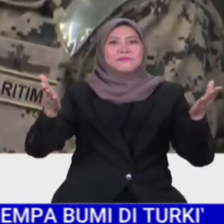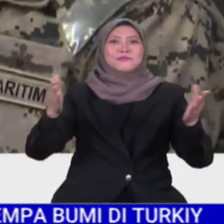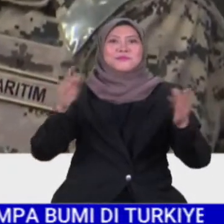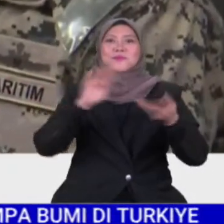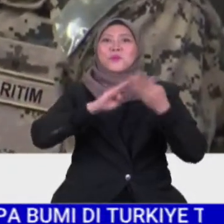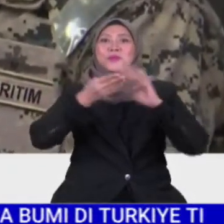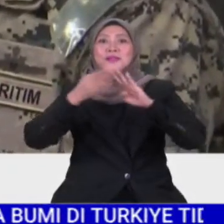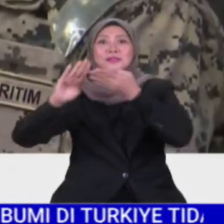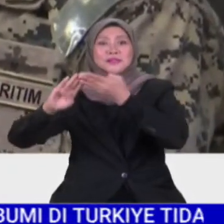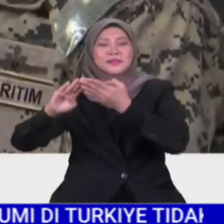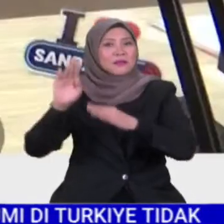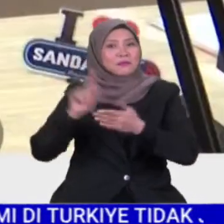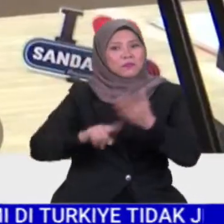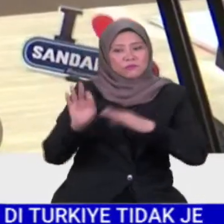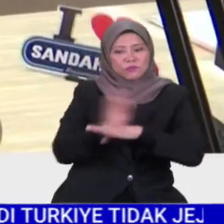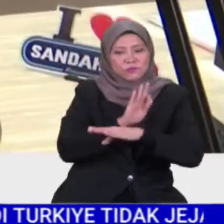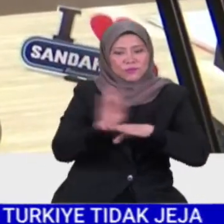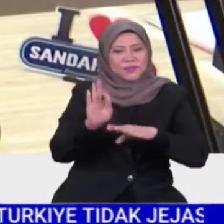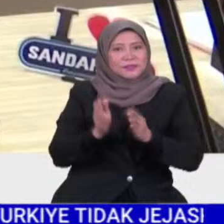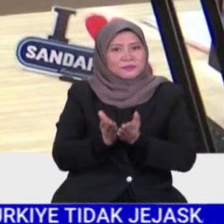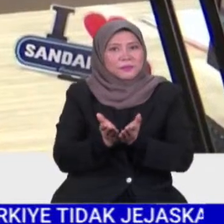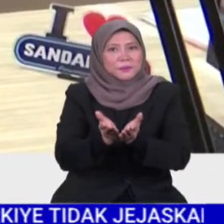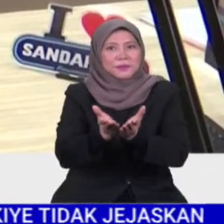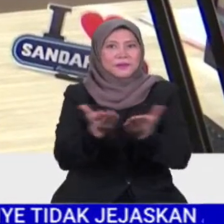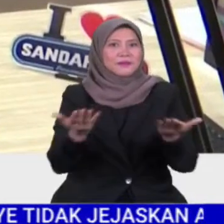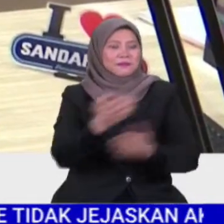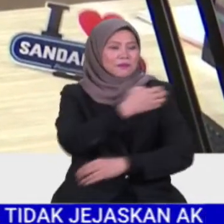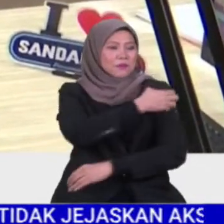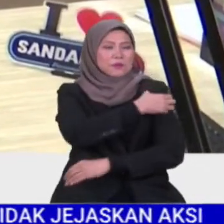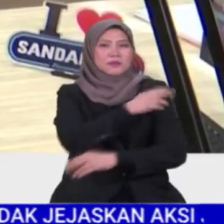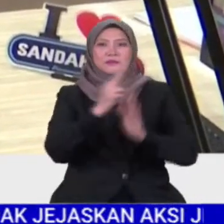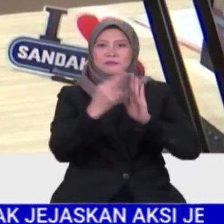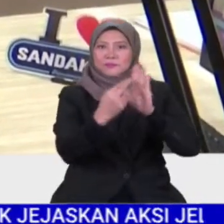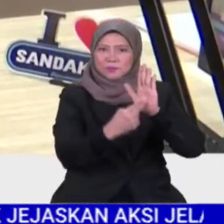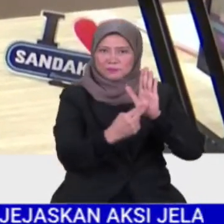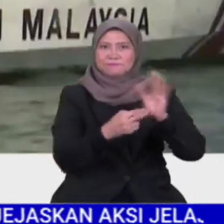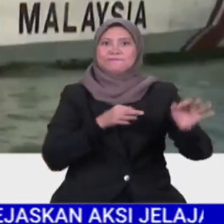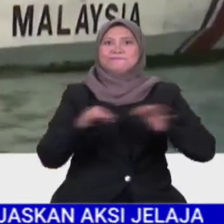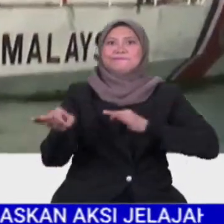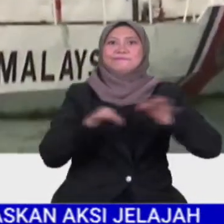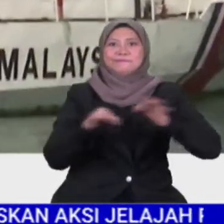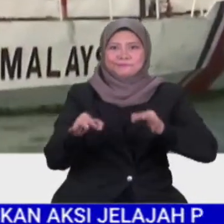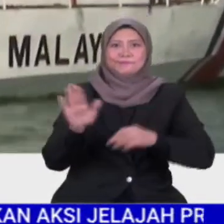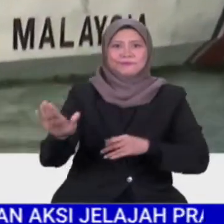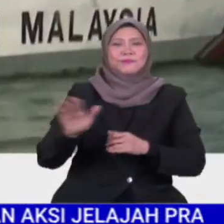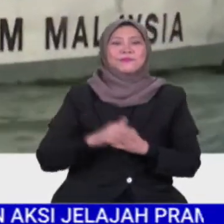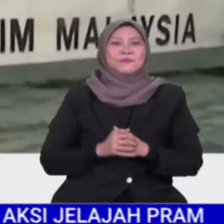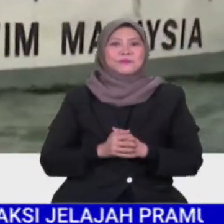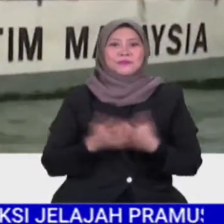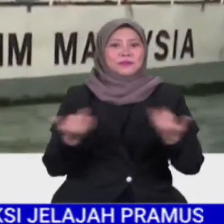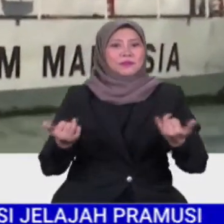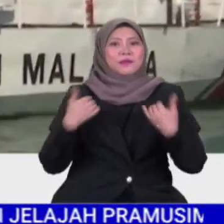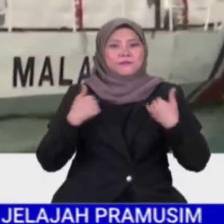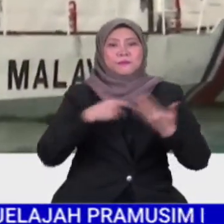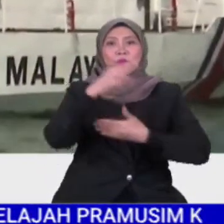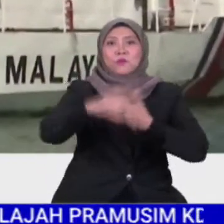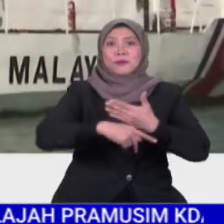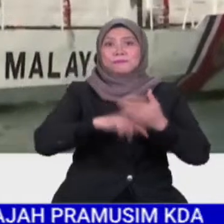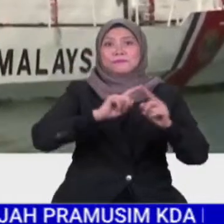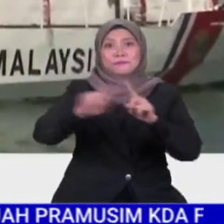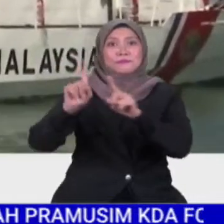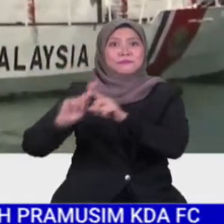berkenaan peranan dan fungsi Maritim Malaysia dalam menguatkuasakan undang-undang. Katanya pelbagai pengisian akan